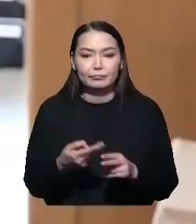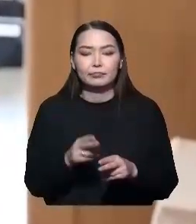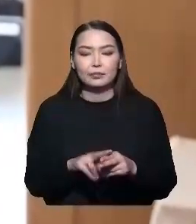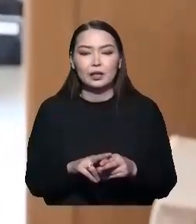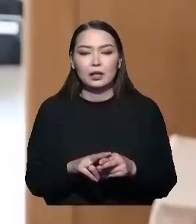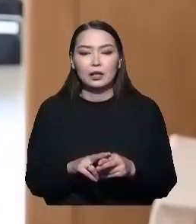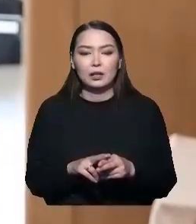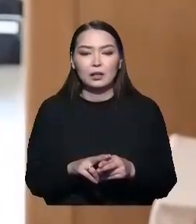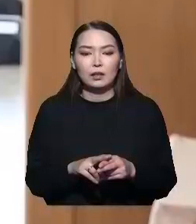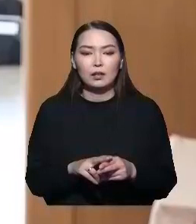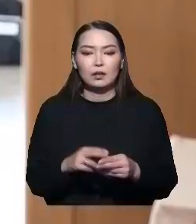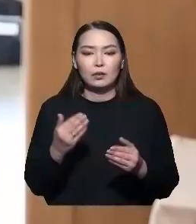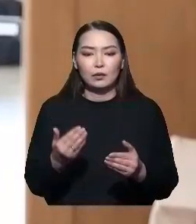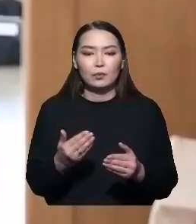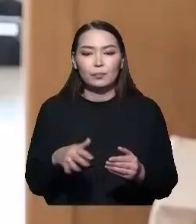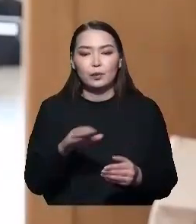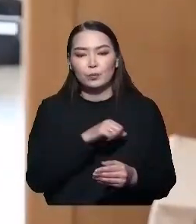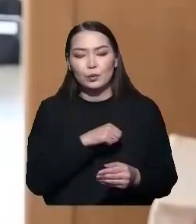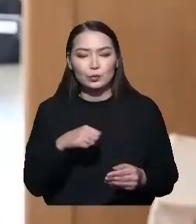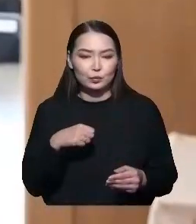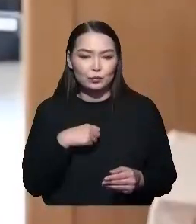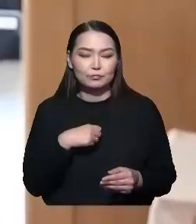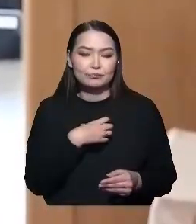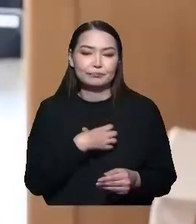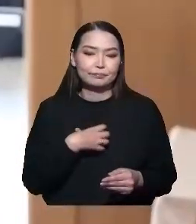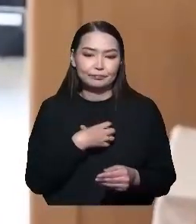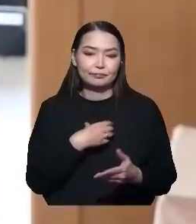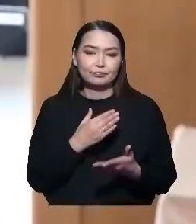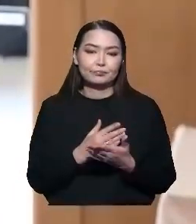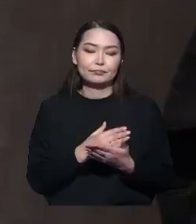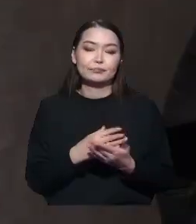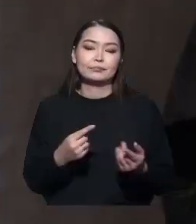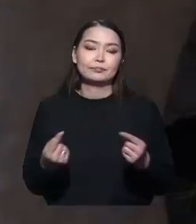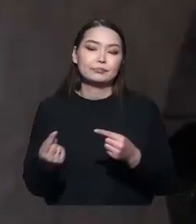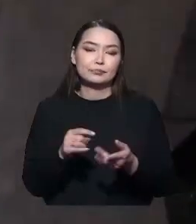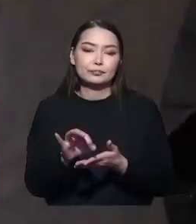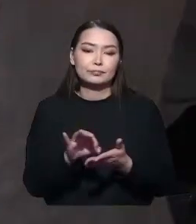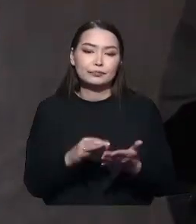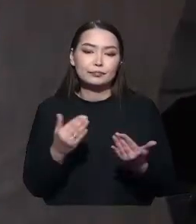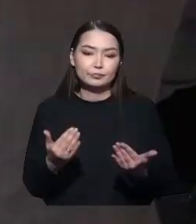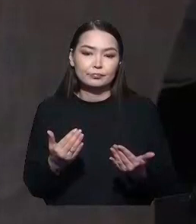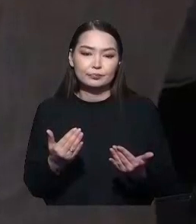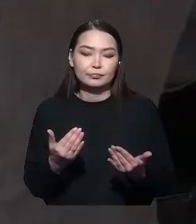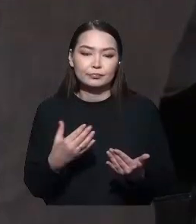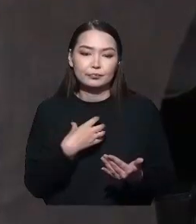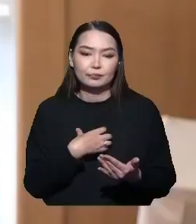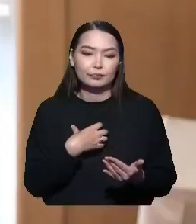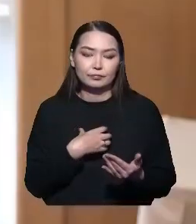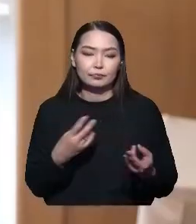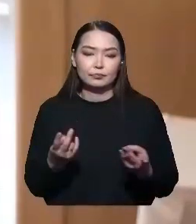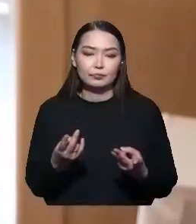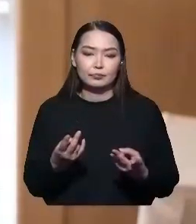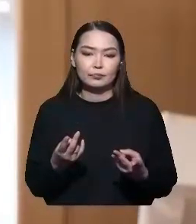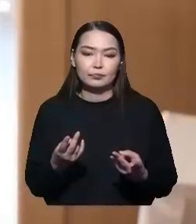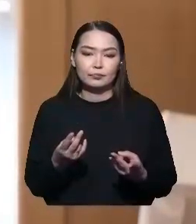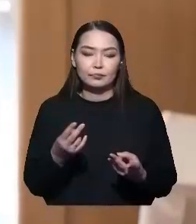болсаңыз, біздің бір құрылғымыз бәленбай миллион болады. Мінекі осындай нәрселерге жұмсалу керек деп айтқанмын. Орындалған жоқ.